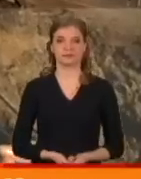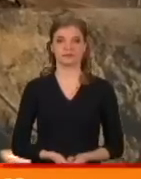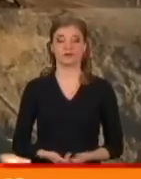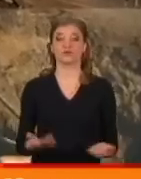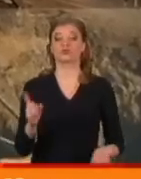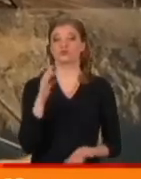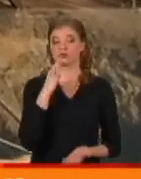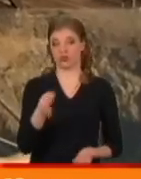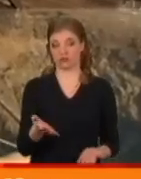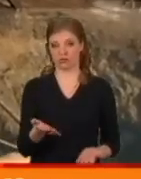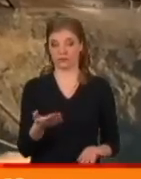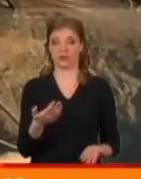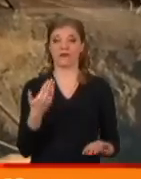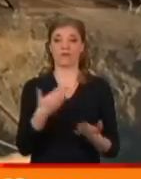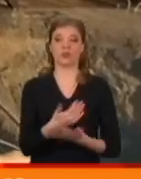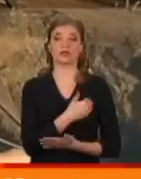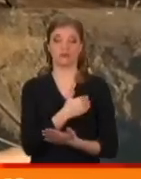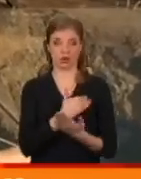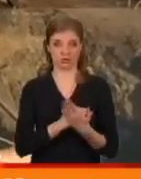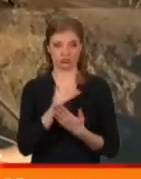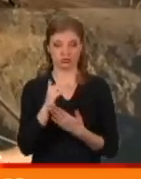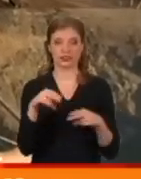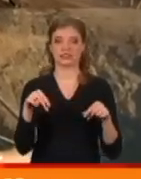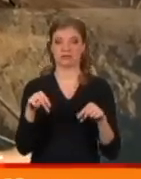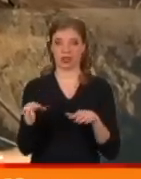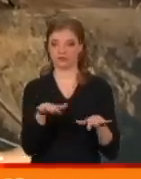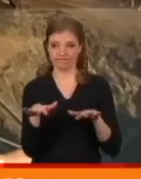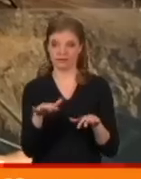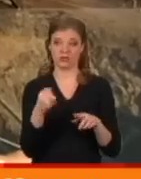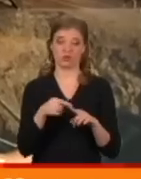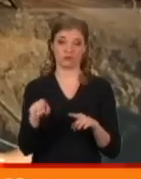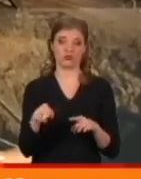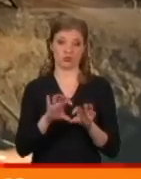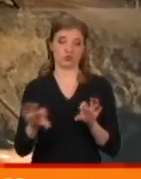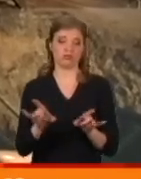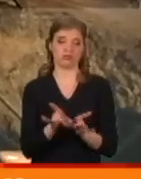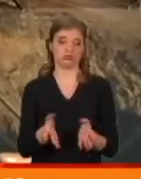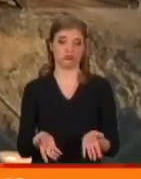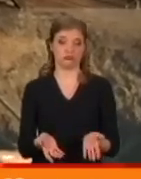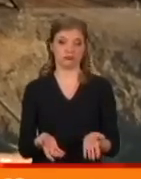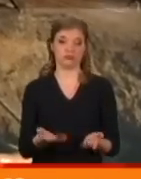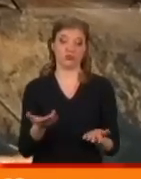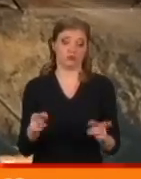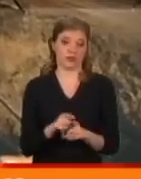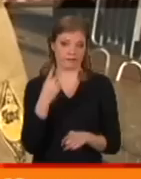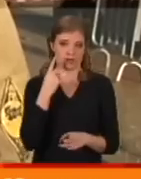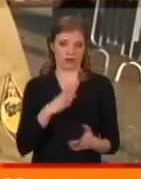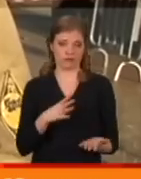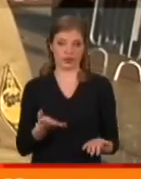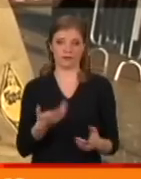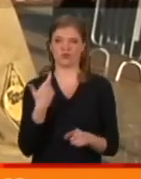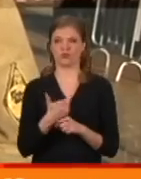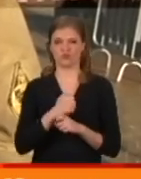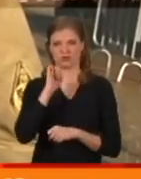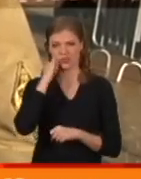я вам скажу? От температура піднімається, земля шевелиться, і от у нас чугунні труби ламаються. То так завжди у нас буває. Дуже